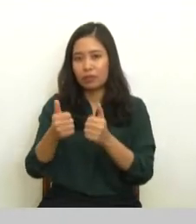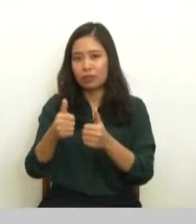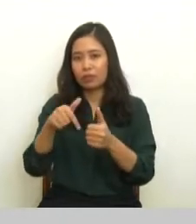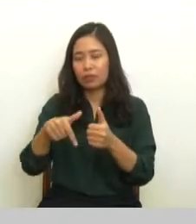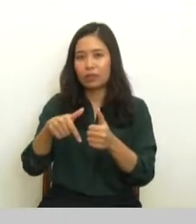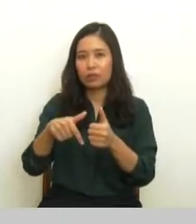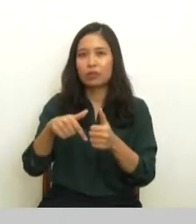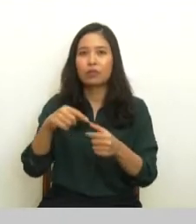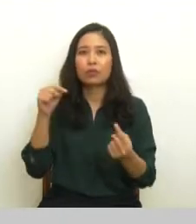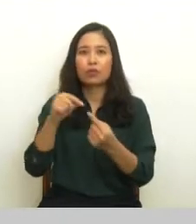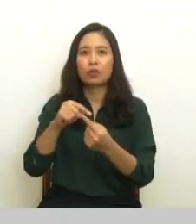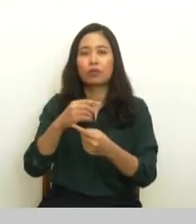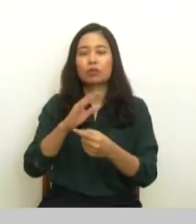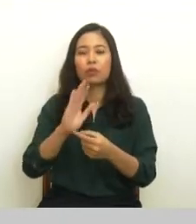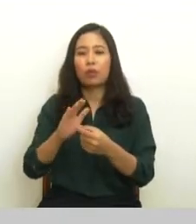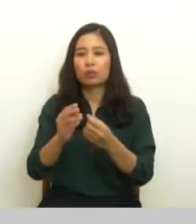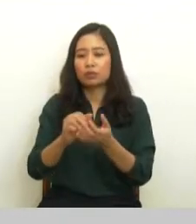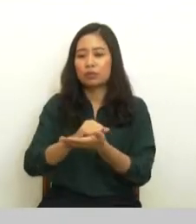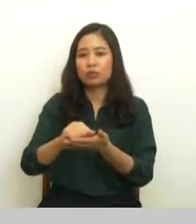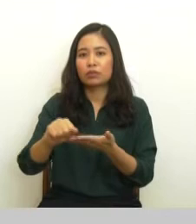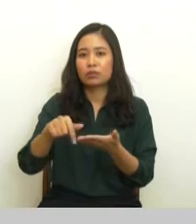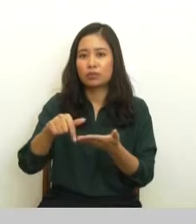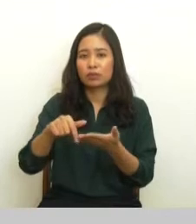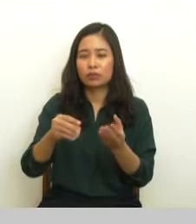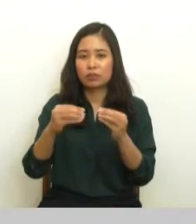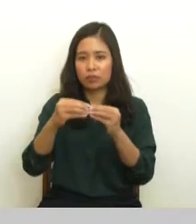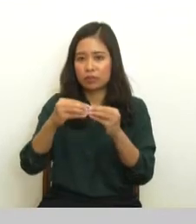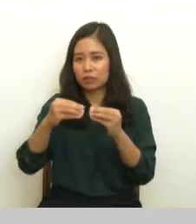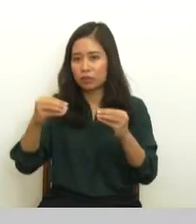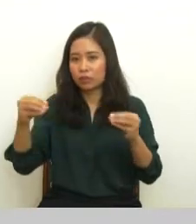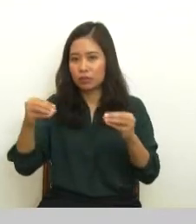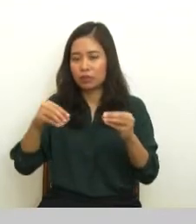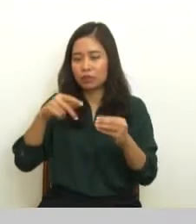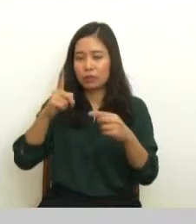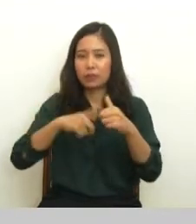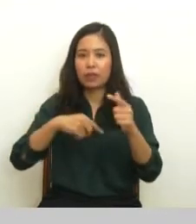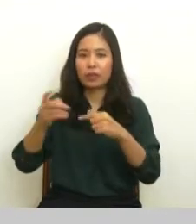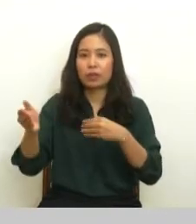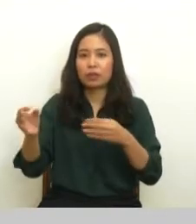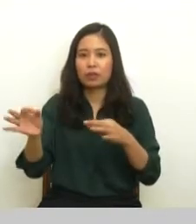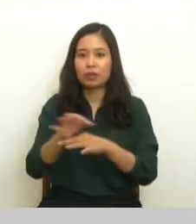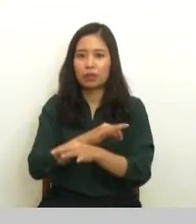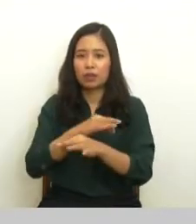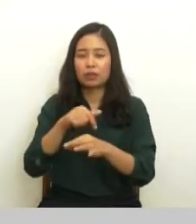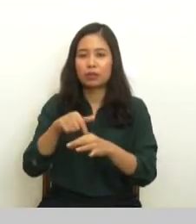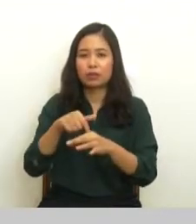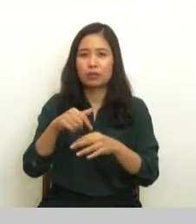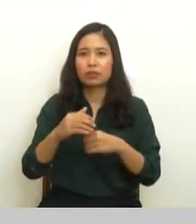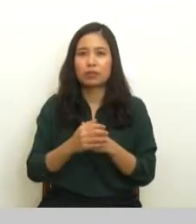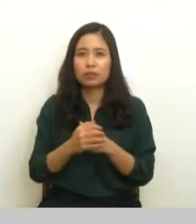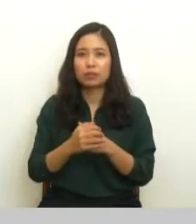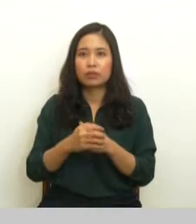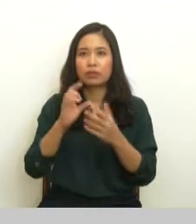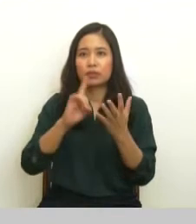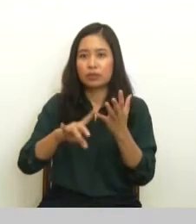ตัดตกแต่งกลานใบทง 6 ชนิดให้มีลกษณะค้ายหลอดพัสติก แล้วทำความสะอาดตามขั้นตอนสุดท